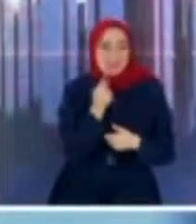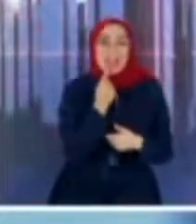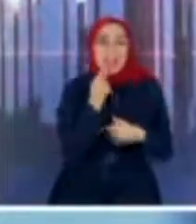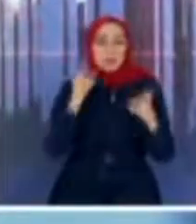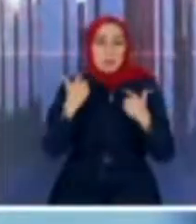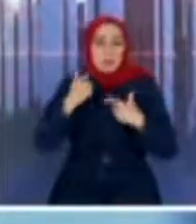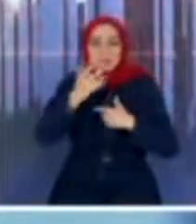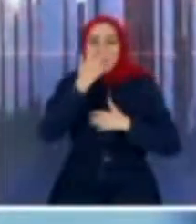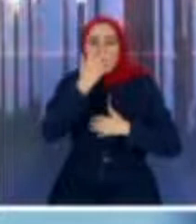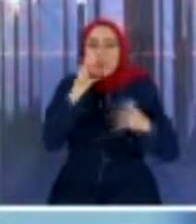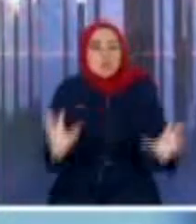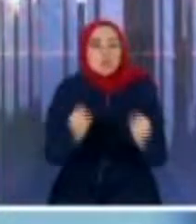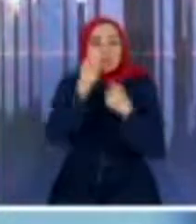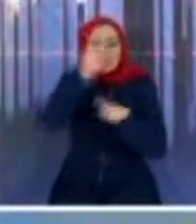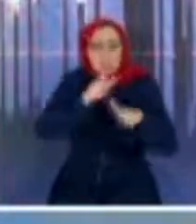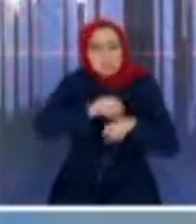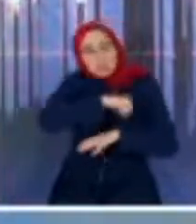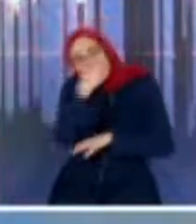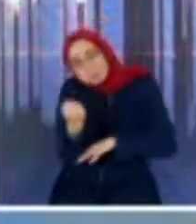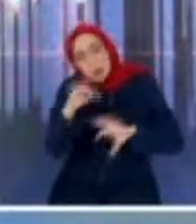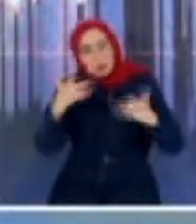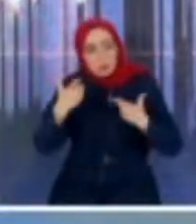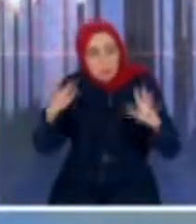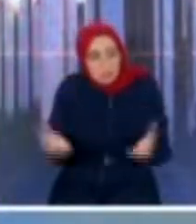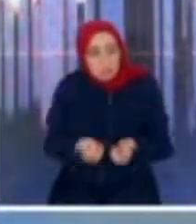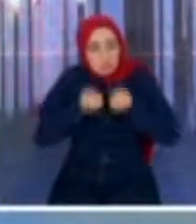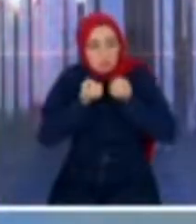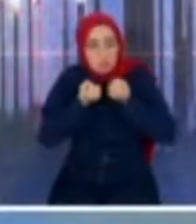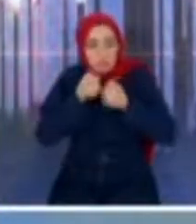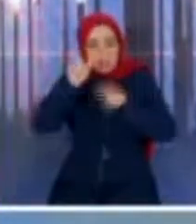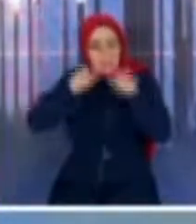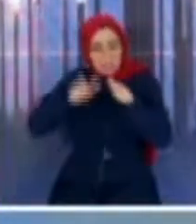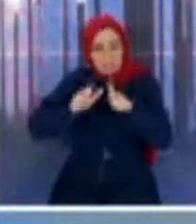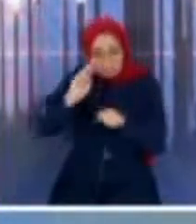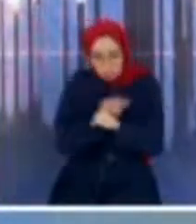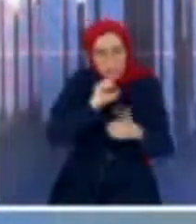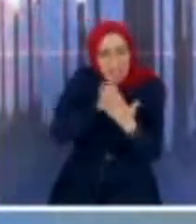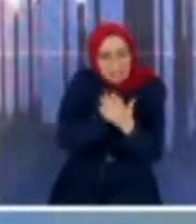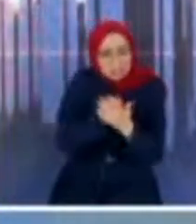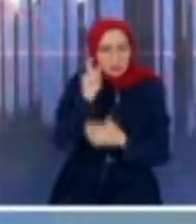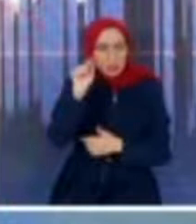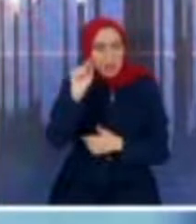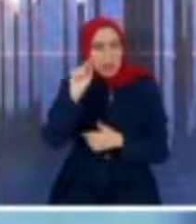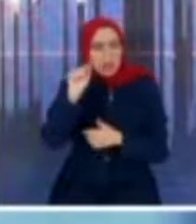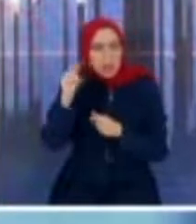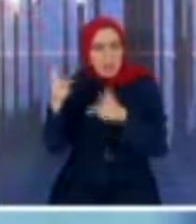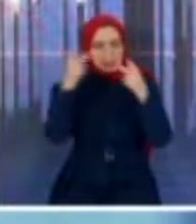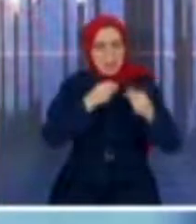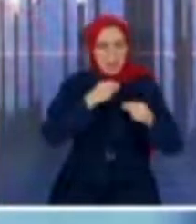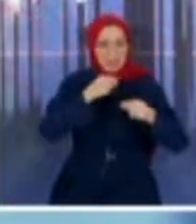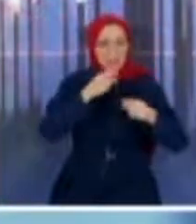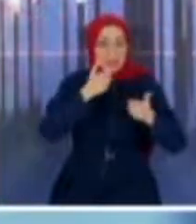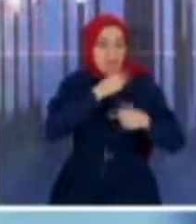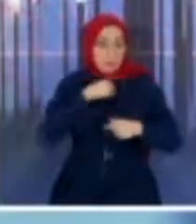شنو معناها اسعافات اوليه، اللي هي الرعايه الصحيه اللي تلقاها المصاب فور اصابته بحادث حتى لنوصل الاسعاف المختص